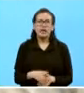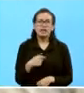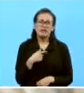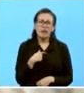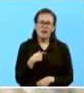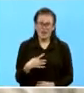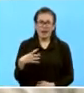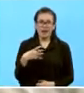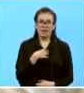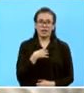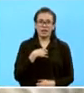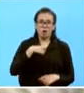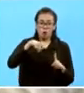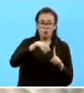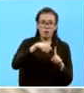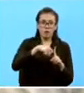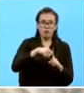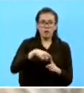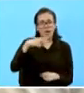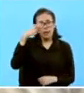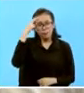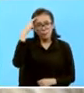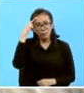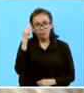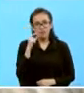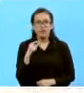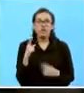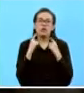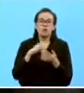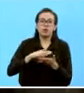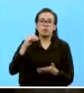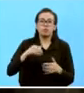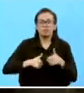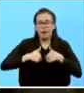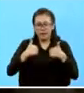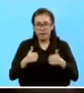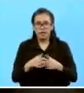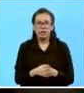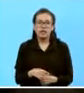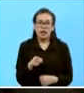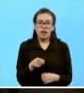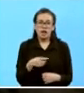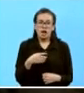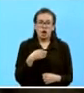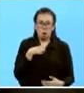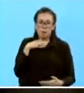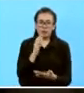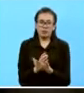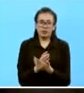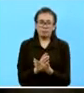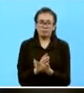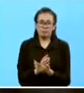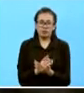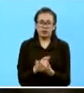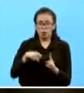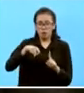sangat yakin beliau bisa memimpin Jawa Timur untuk menjadi lebih baik lagi. Ini adalah komitmen yang menurut kami,